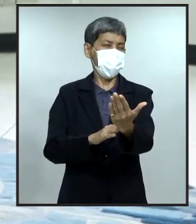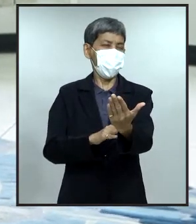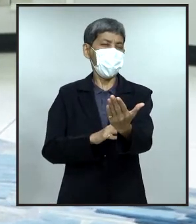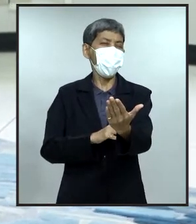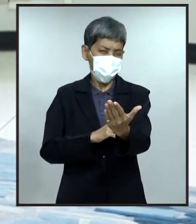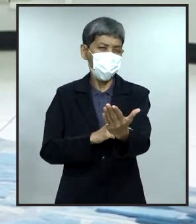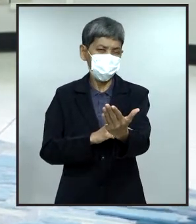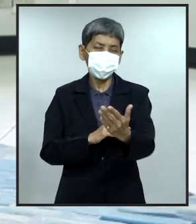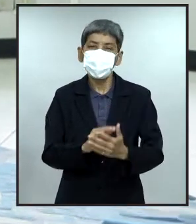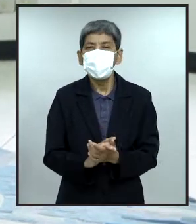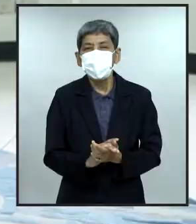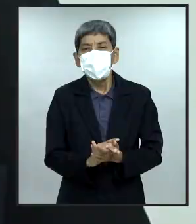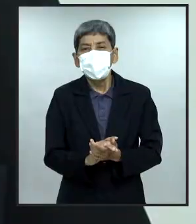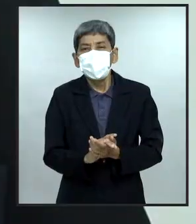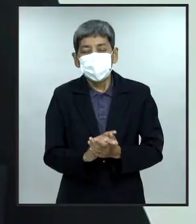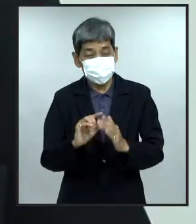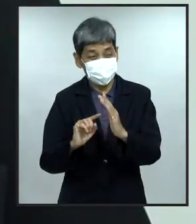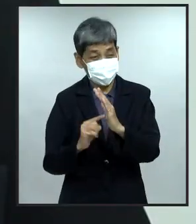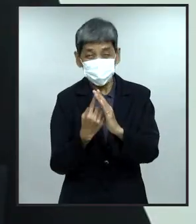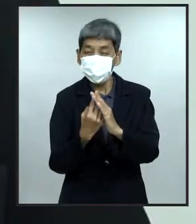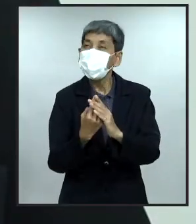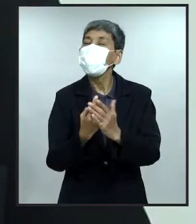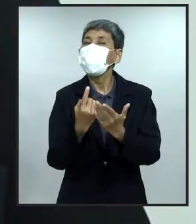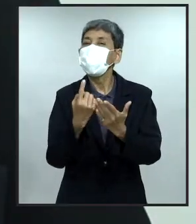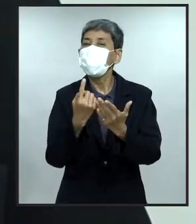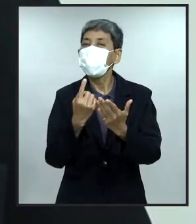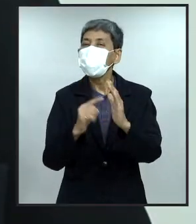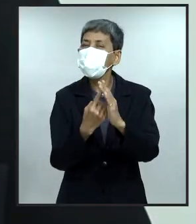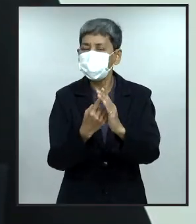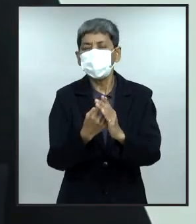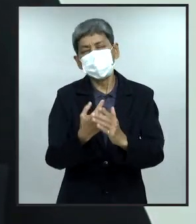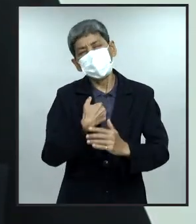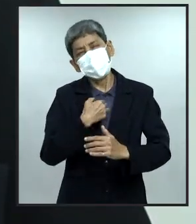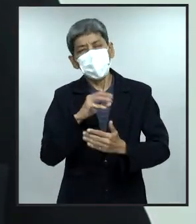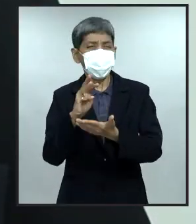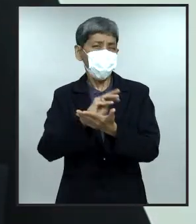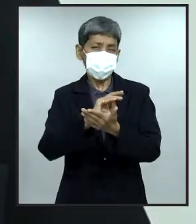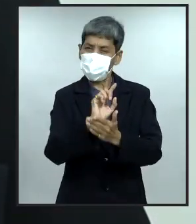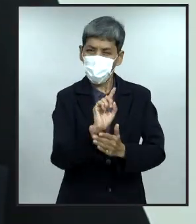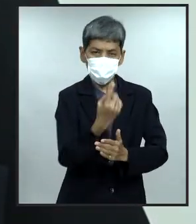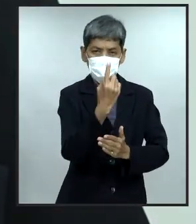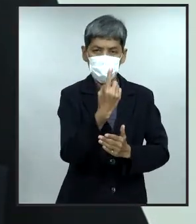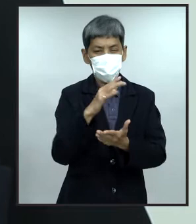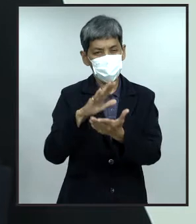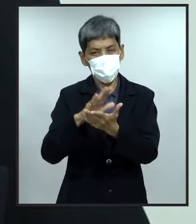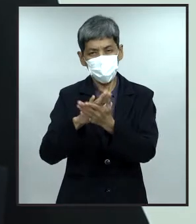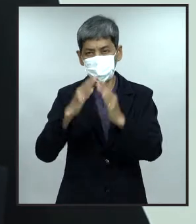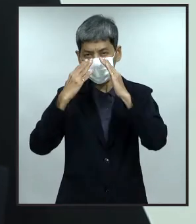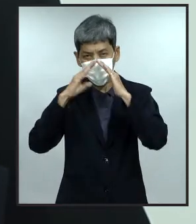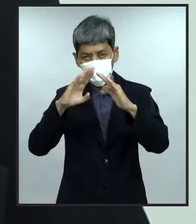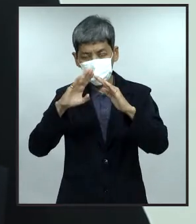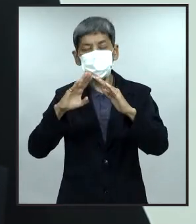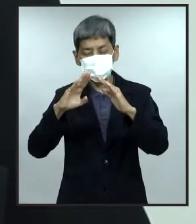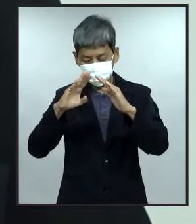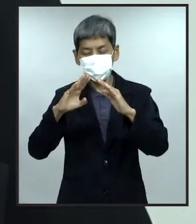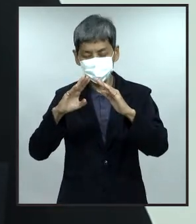านที่สุดเหมือนกันครับเริ่มต้นมาเป็นจะต้องบอกว่าเป็นมูลนิธิแห่งแรกโรงเรียนสอนคนตาบ